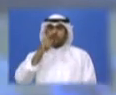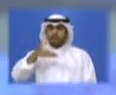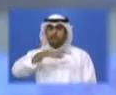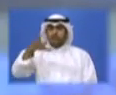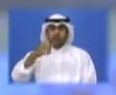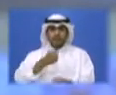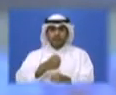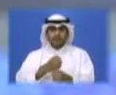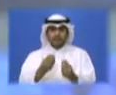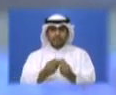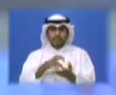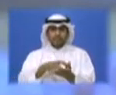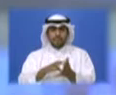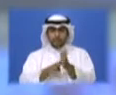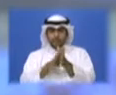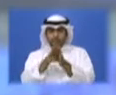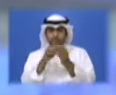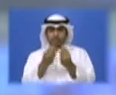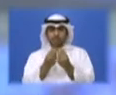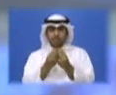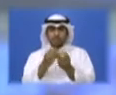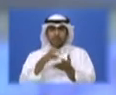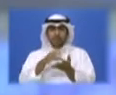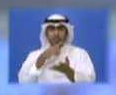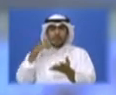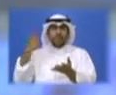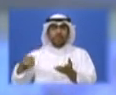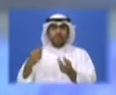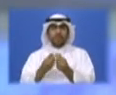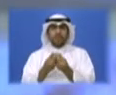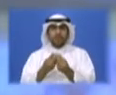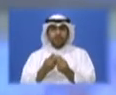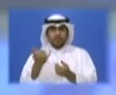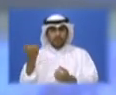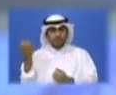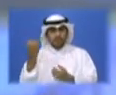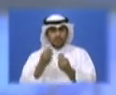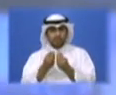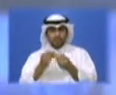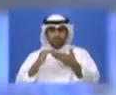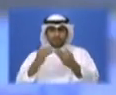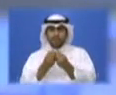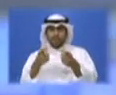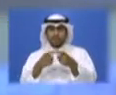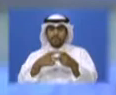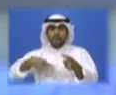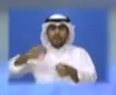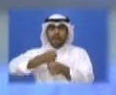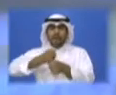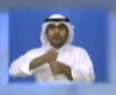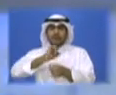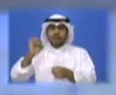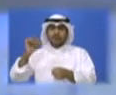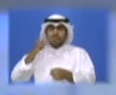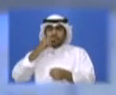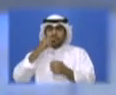والأعمال العربية بتطوير العلاقة مع روسيا. وقالت الشيخة حصة الصباح أمام اجتماع ضم سيدات أعمال روسيات وعربيات،